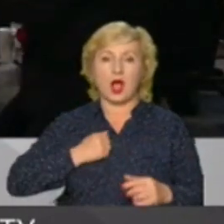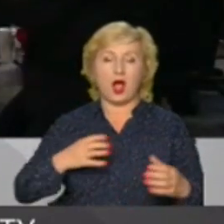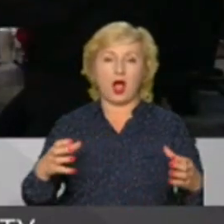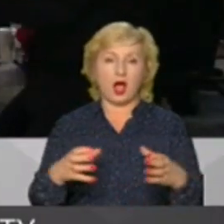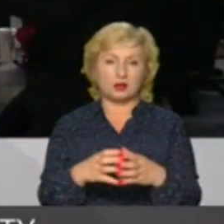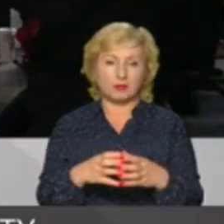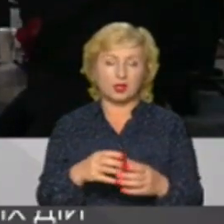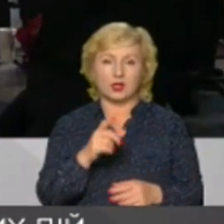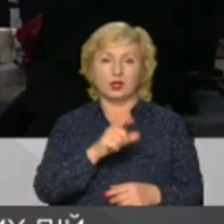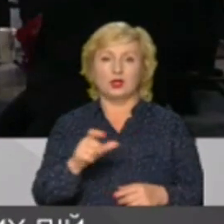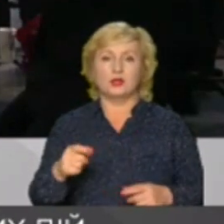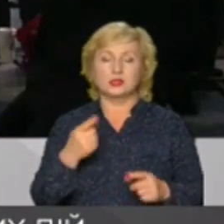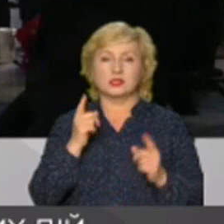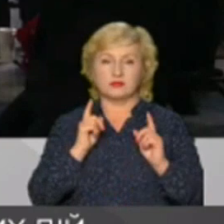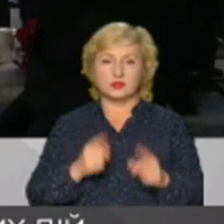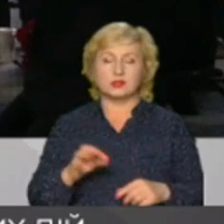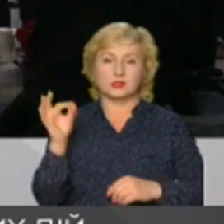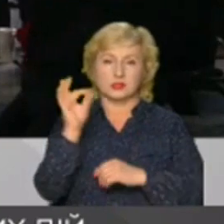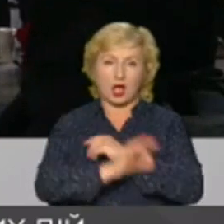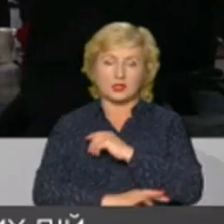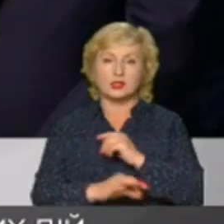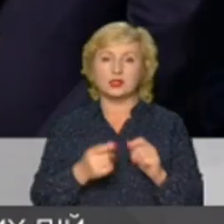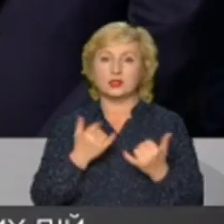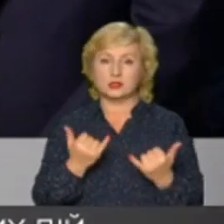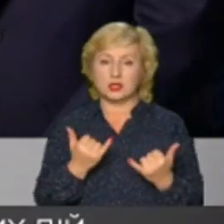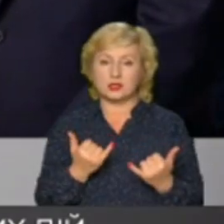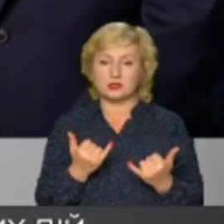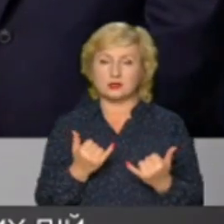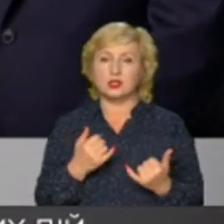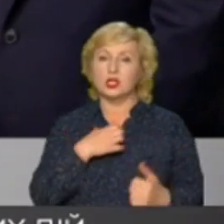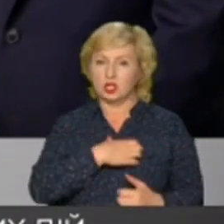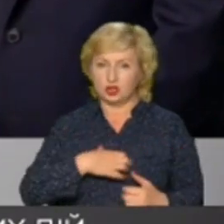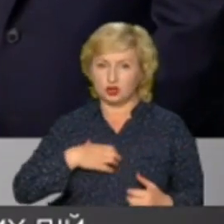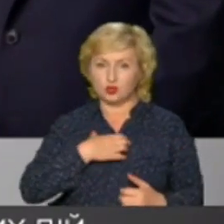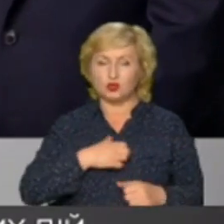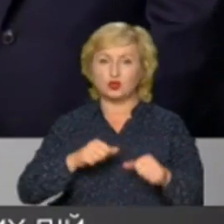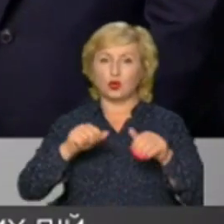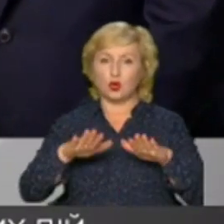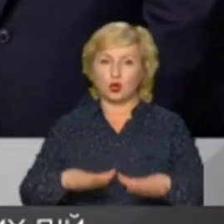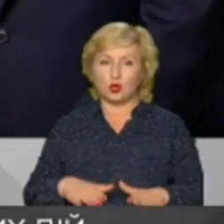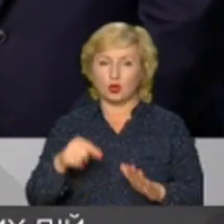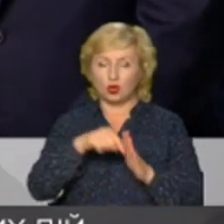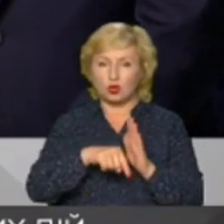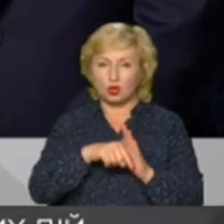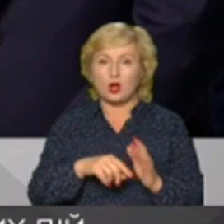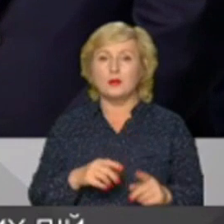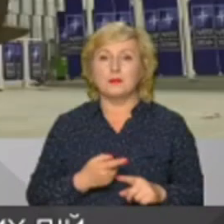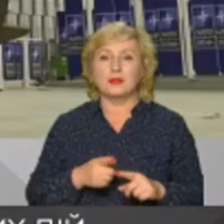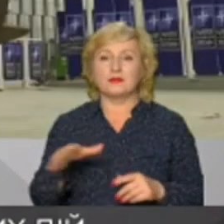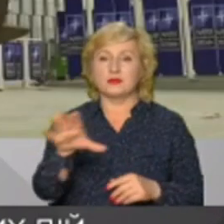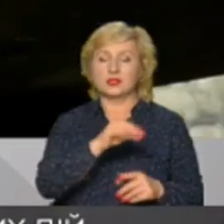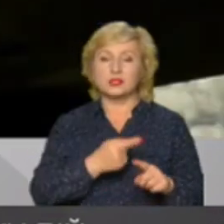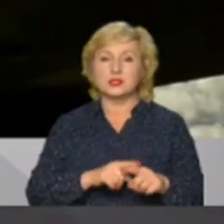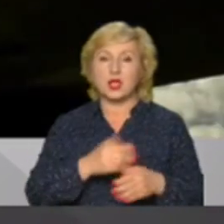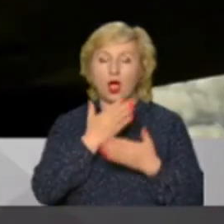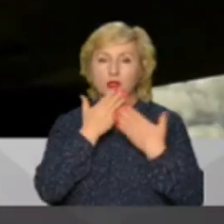звичайно, Запад зараз грає рішучу роль. І теж, ну, всі ці